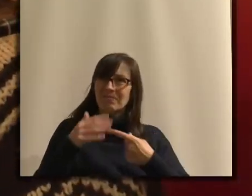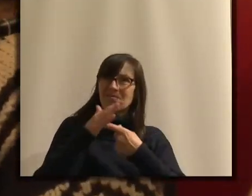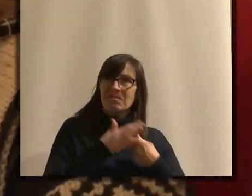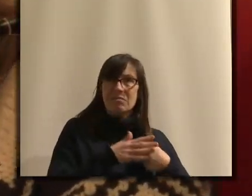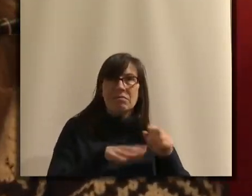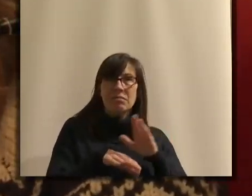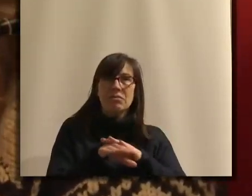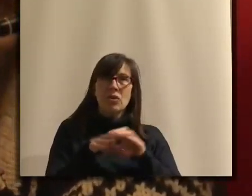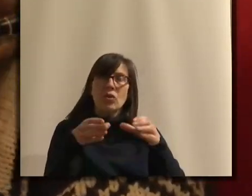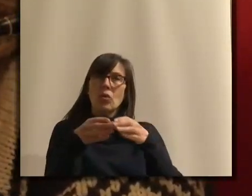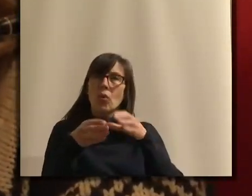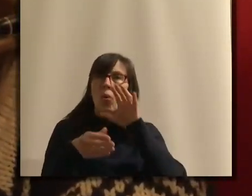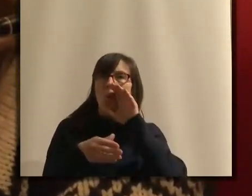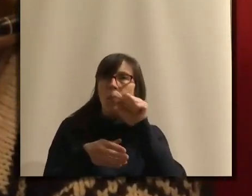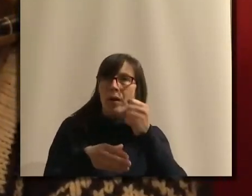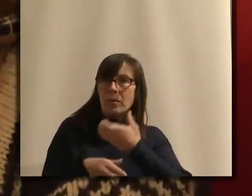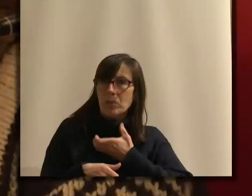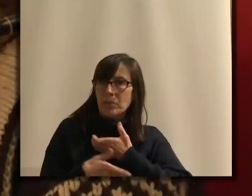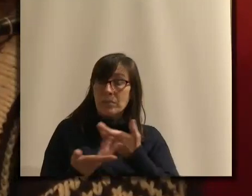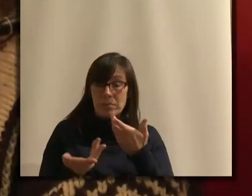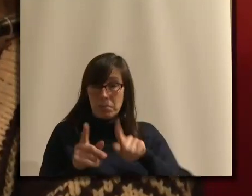de govern. I els hi diré més,